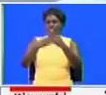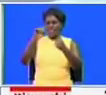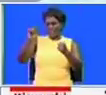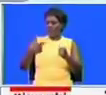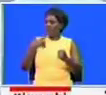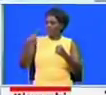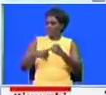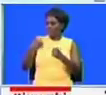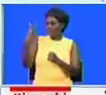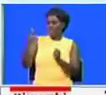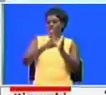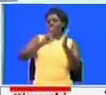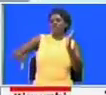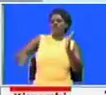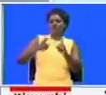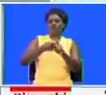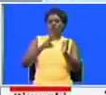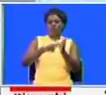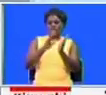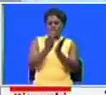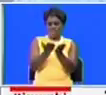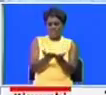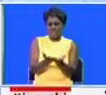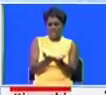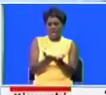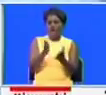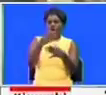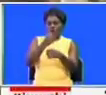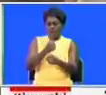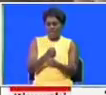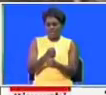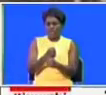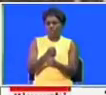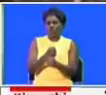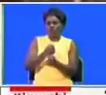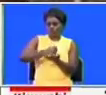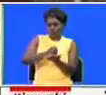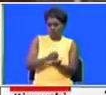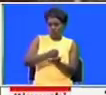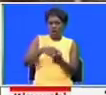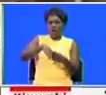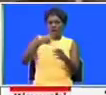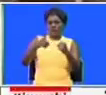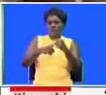88,602 yameondolewa kwenye sajili hiyo iliyosafishwa na kampuni ya KPMG, kati ya majina